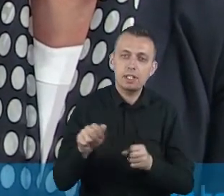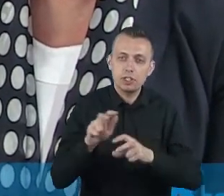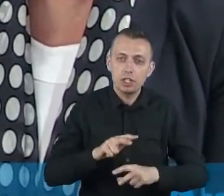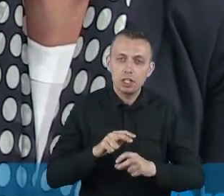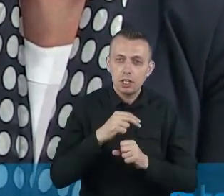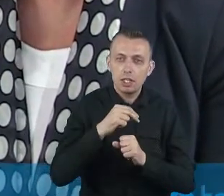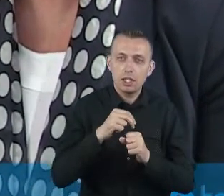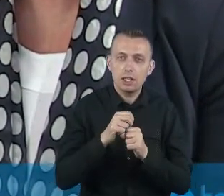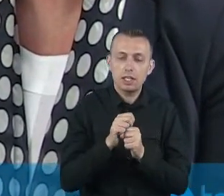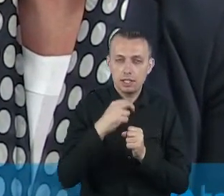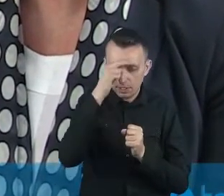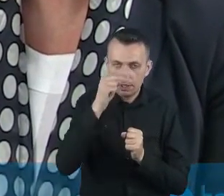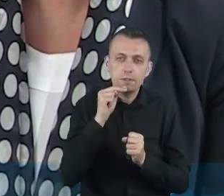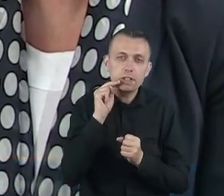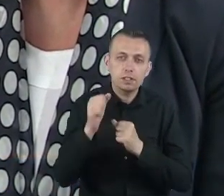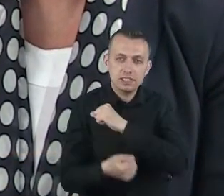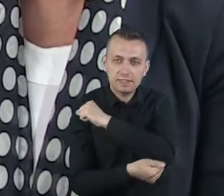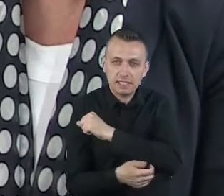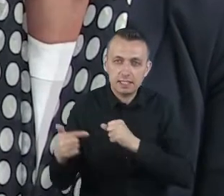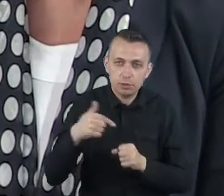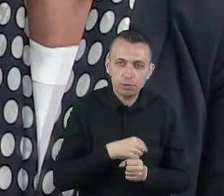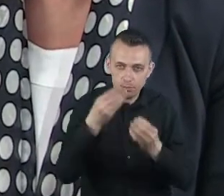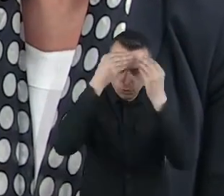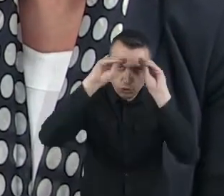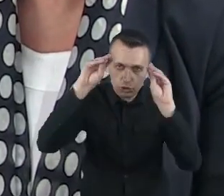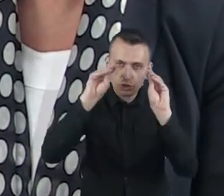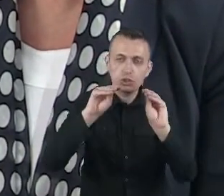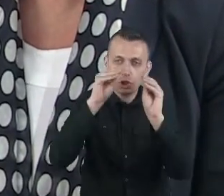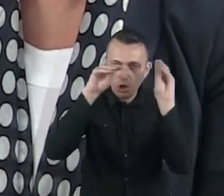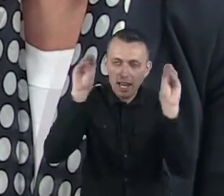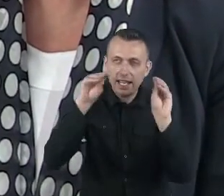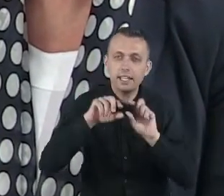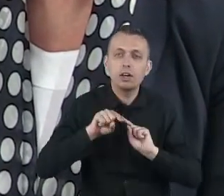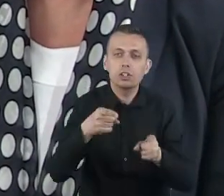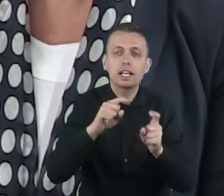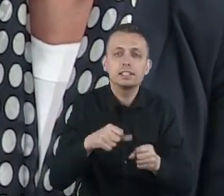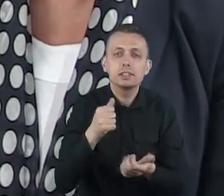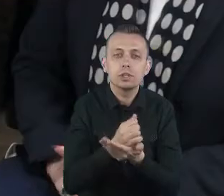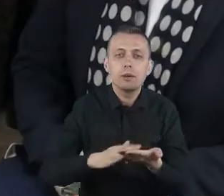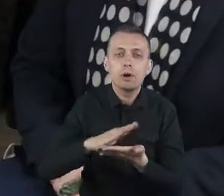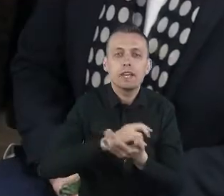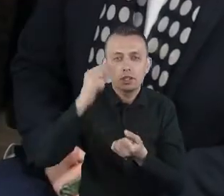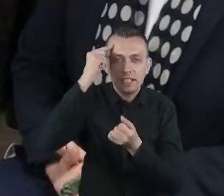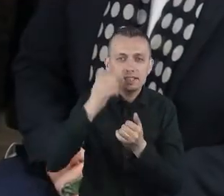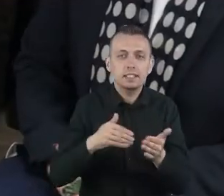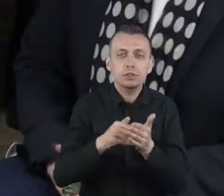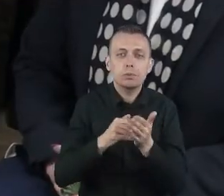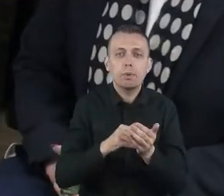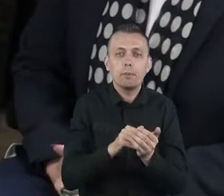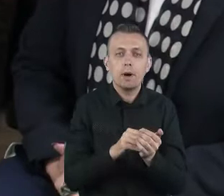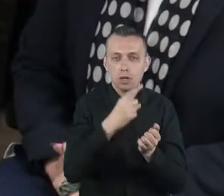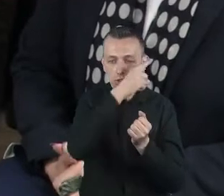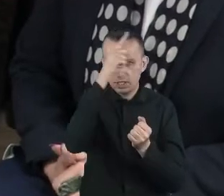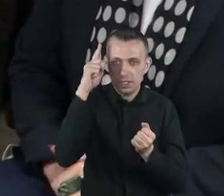jest organizowane przez Powiatowe Centrum Pomocy Rodzinie. Zazwyczaj raz w roku takie szkolenie organizujemy i kandydaci,